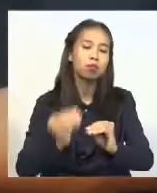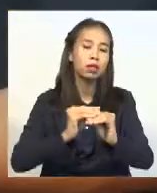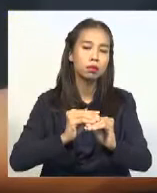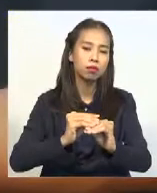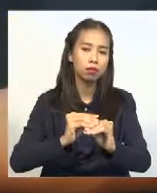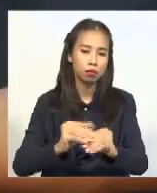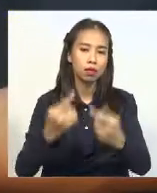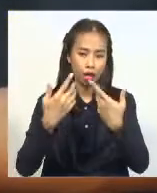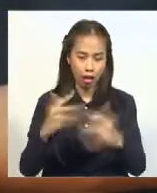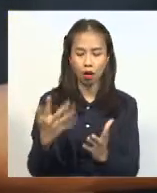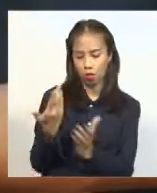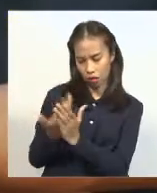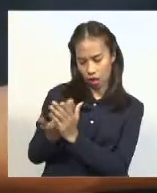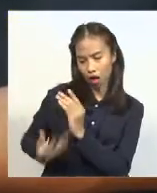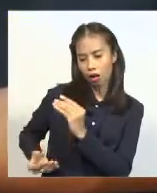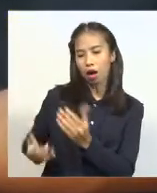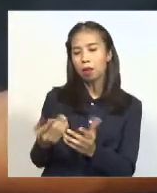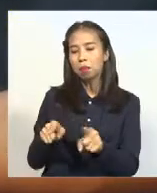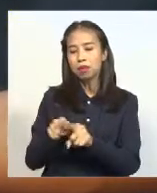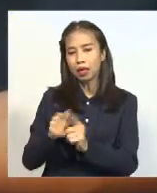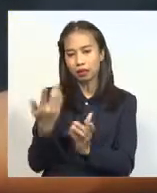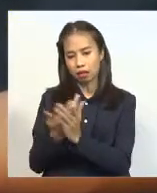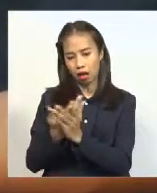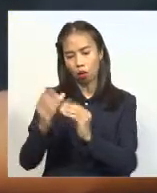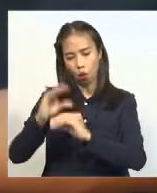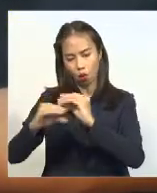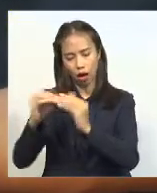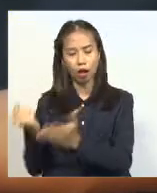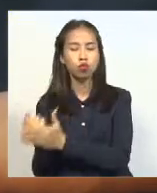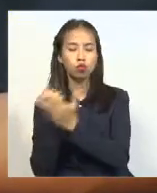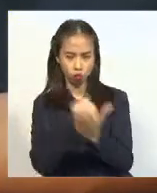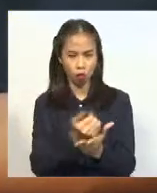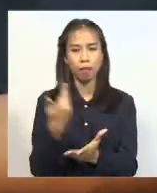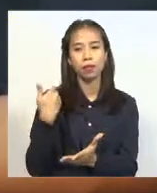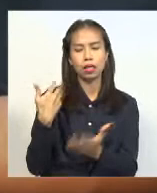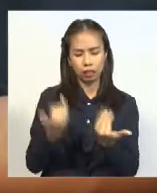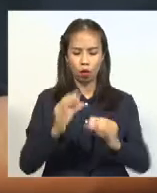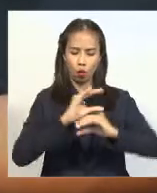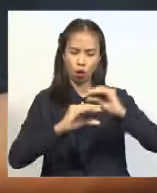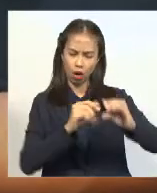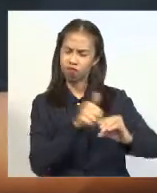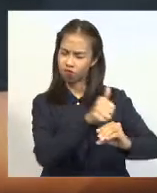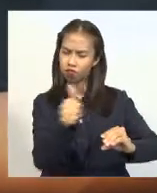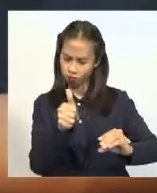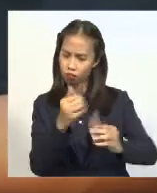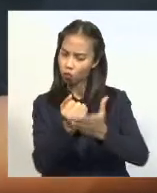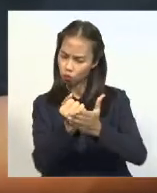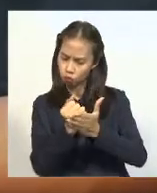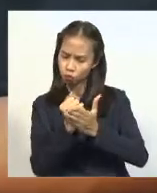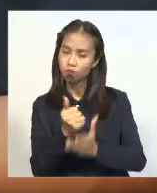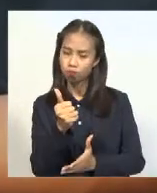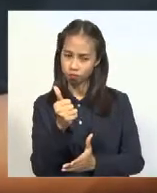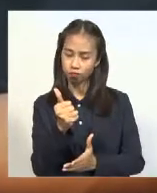เกินเนี่ยสามารถได้ส่วนต่างตรงนี้ได้นะครับก็เป็นโครงการที่ดีแล้วผมดูแล้วเป็นโครงการที่พอจะช่วยเกษตรกร